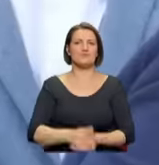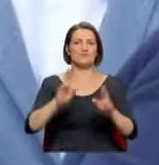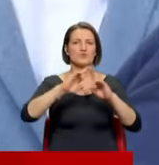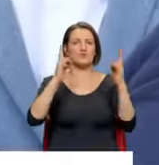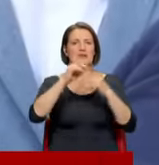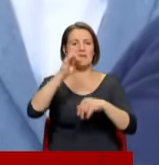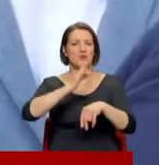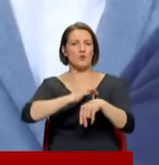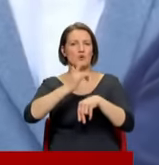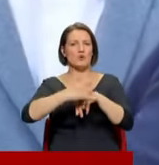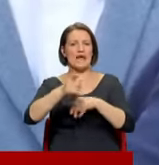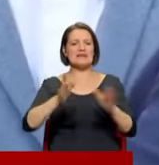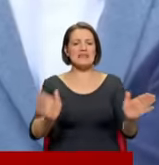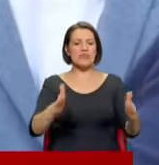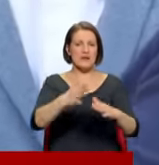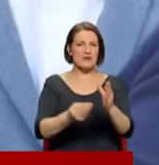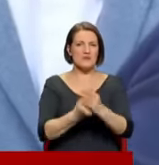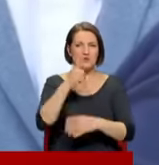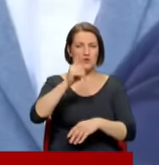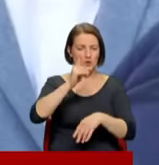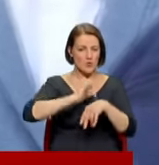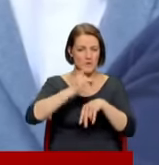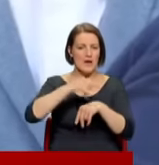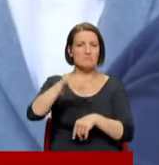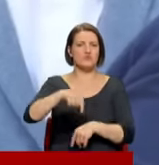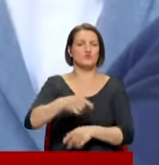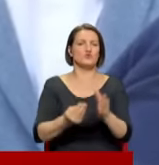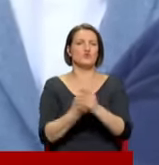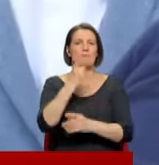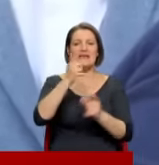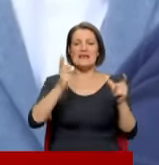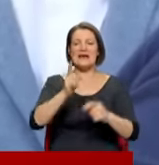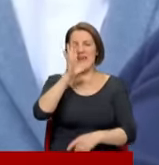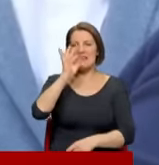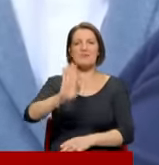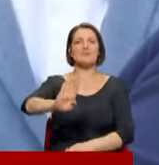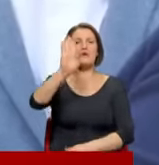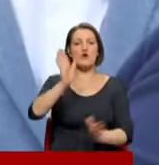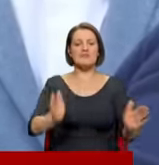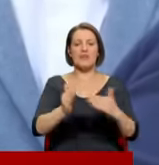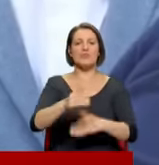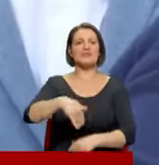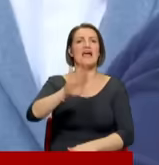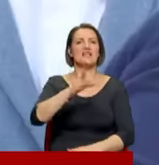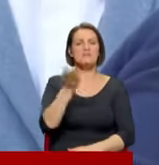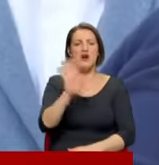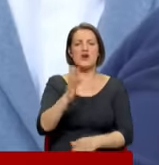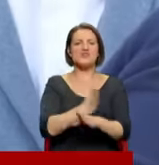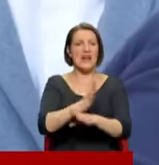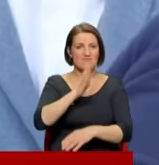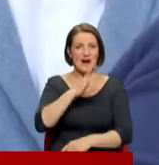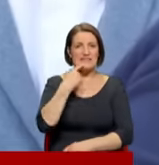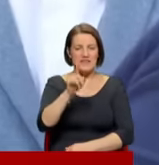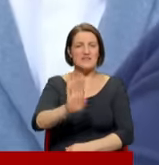Dünyada bir ülke sandıkla kurulduysa bu ülke kurulmuştur. Bir yerde kim demokrasi sandık değildir, başka şeyler de vardır